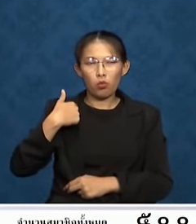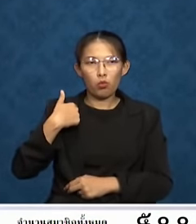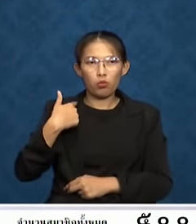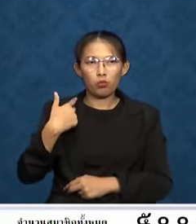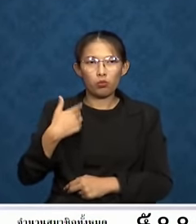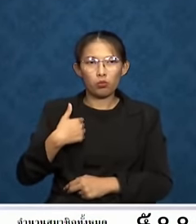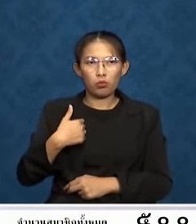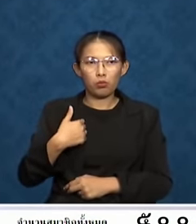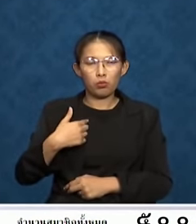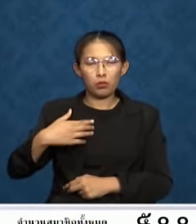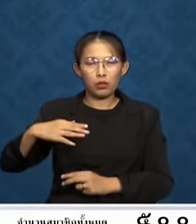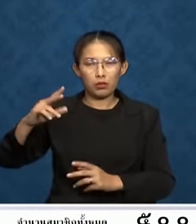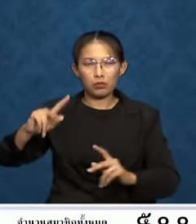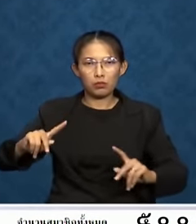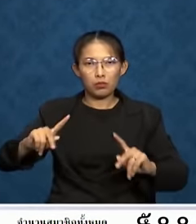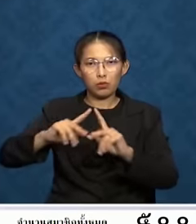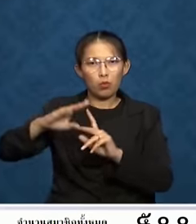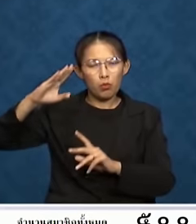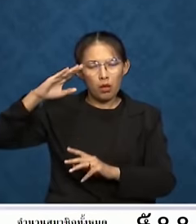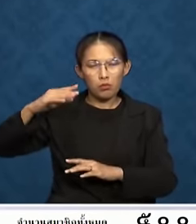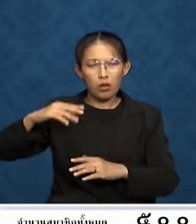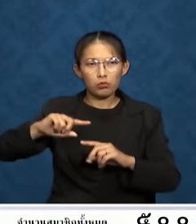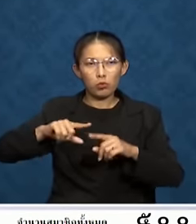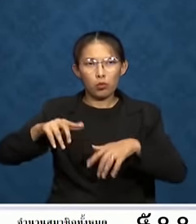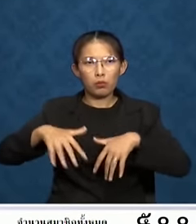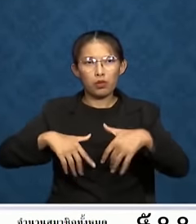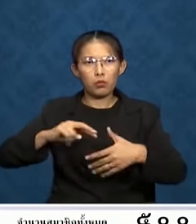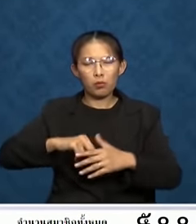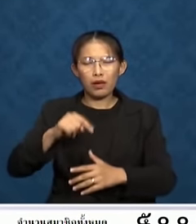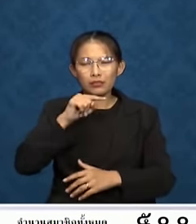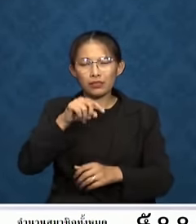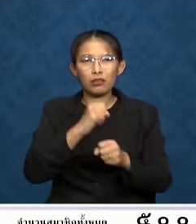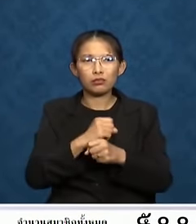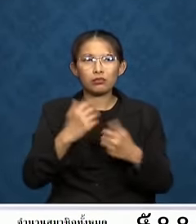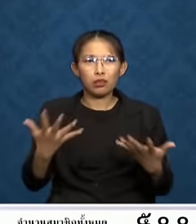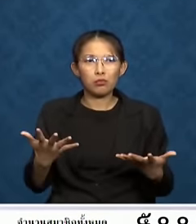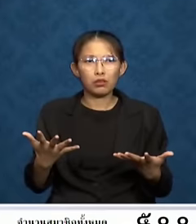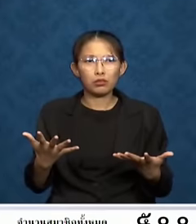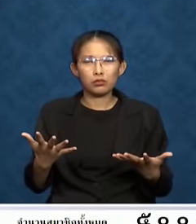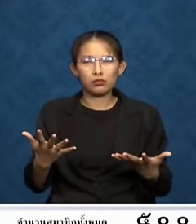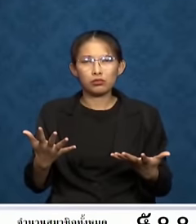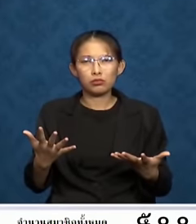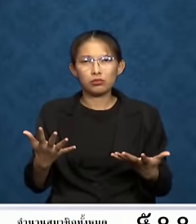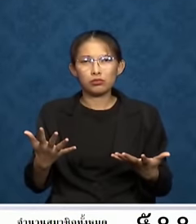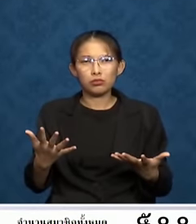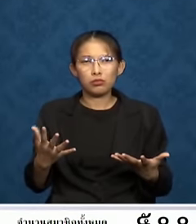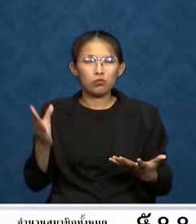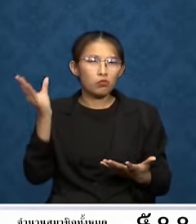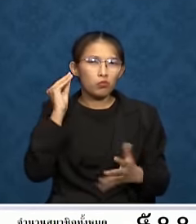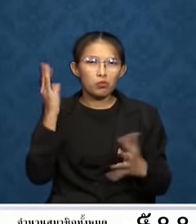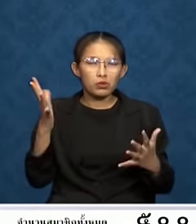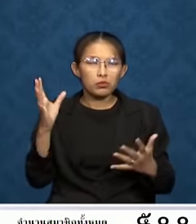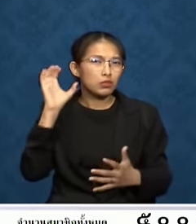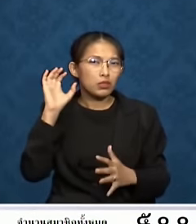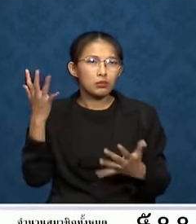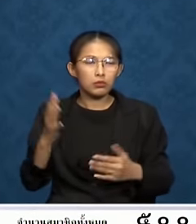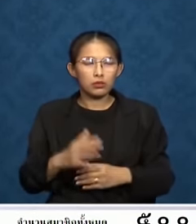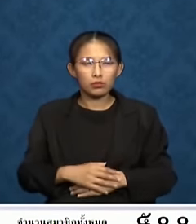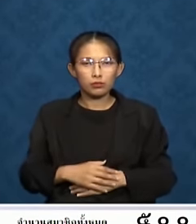พลเรือนสั่งยังไงหน่วยทหารแค่ระดับนายพันธ์ระดับผู้ฝึกเขาก็ไม่ฟังแล้วท่าน